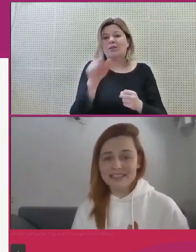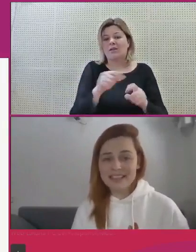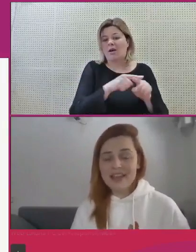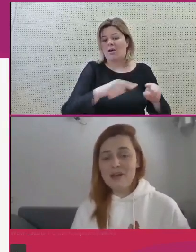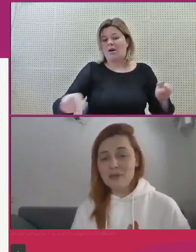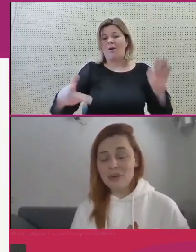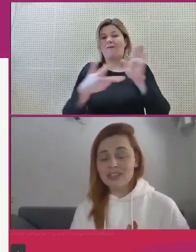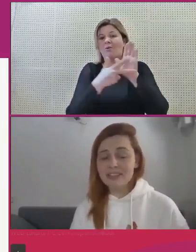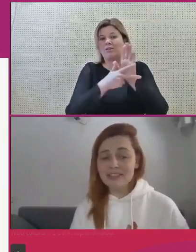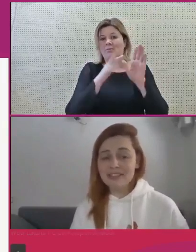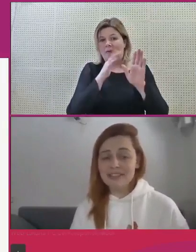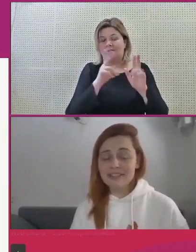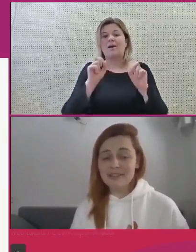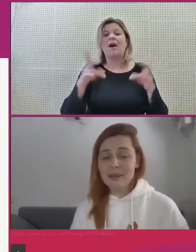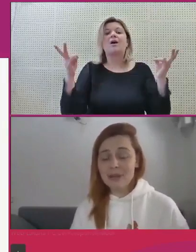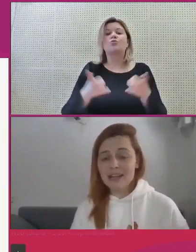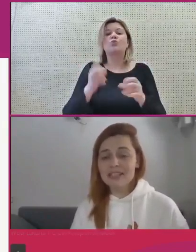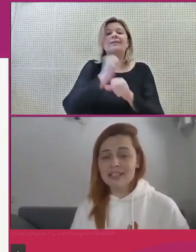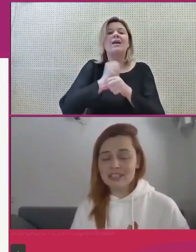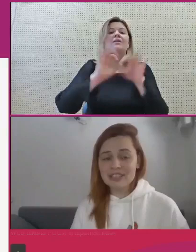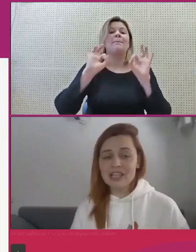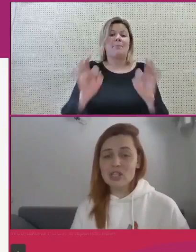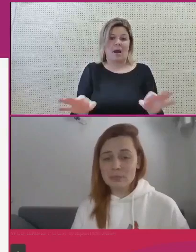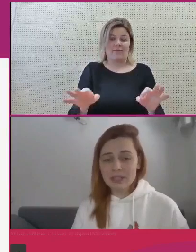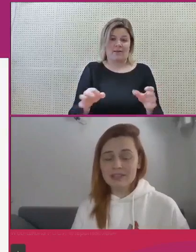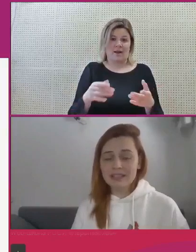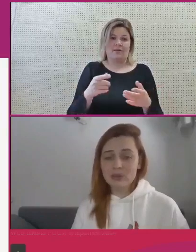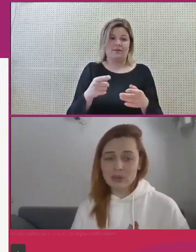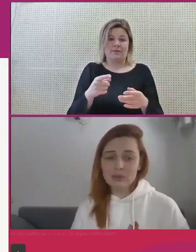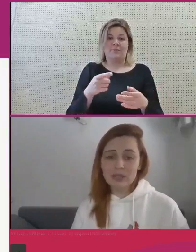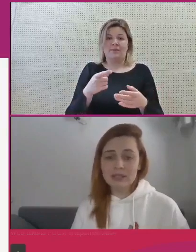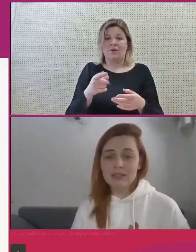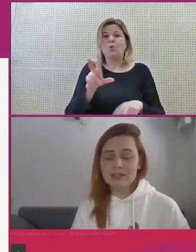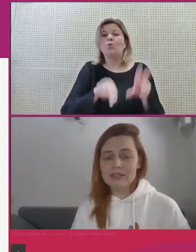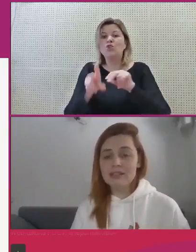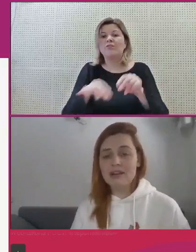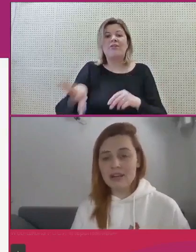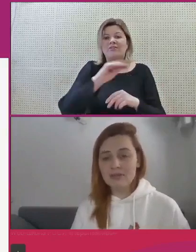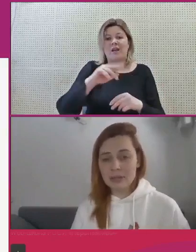делать правильно, вот, опираясь на все те ошибки, которые мы